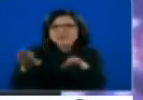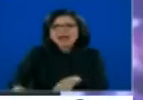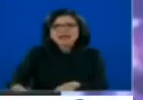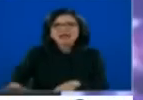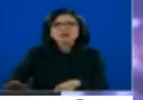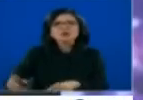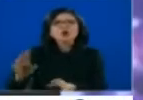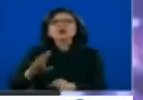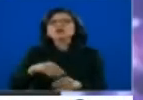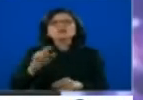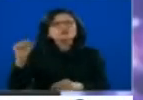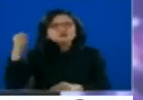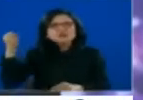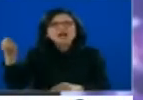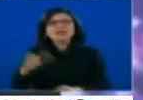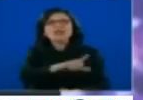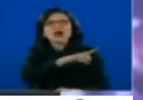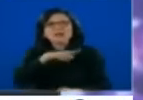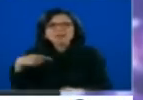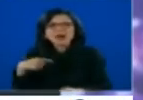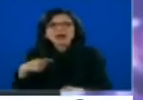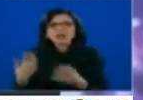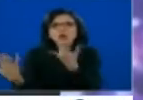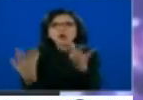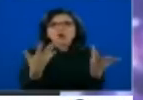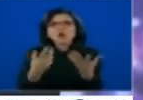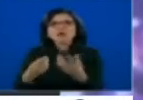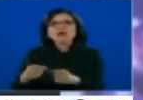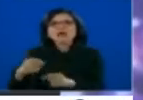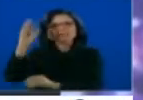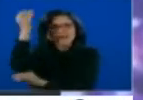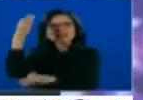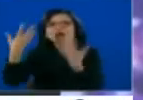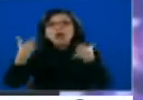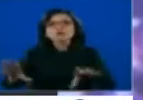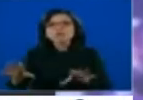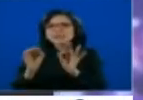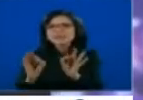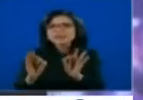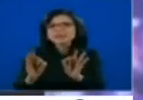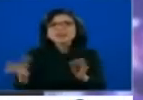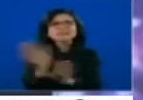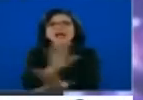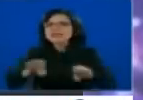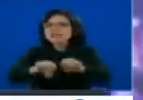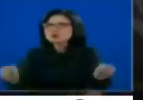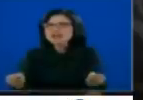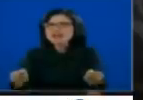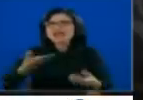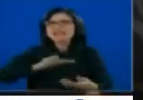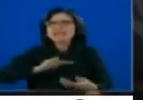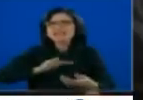inginga DKI yang sudah kami didik dengan baik Jangan dirusak gara-gara jadi gubernur saja Terima kasih baik Terima